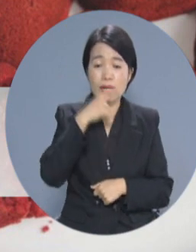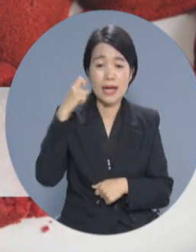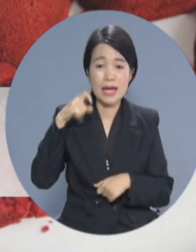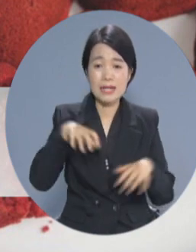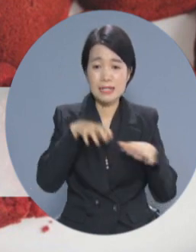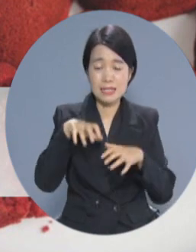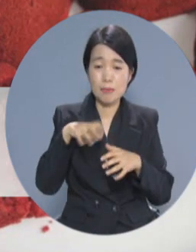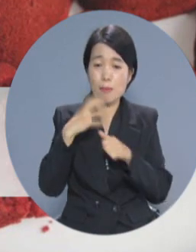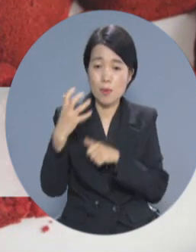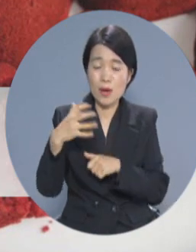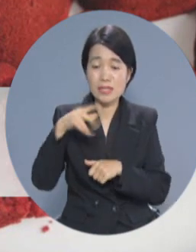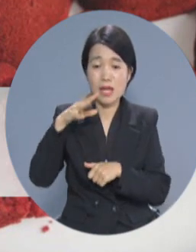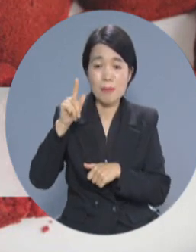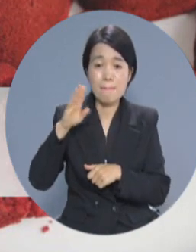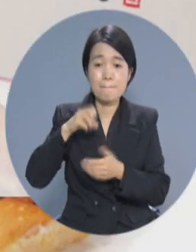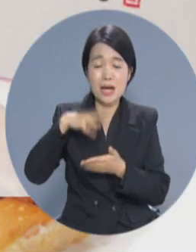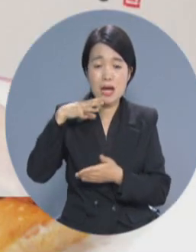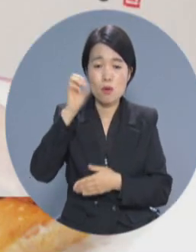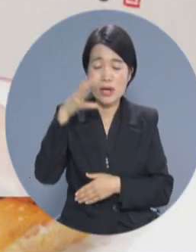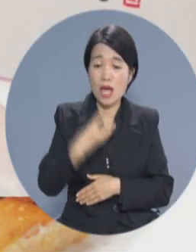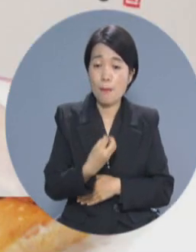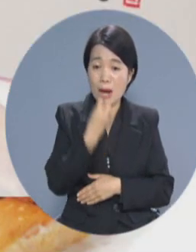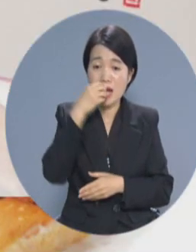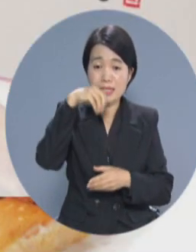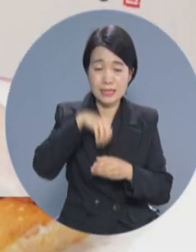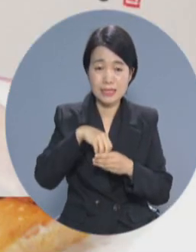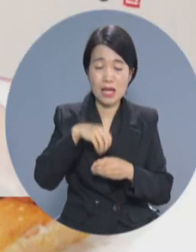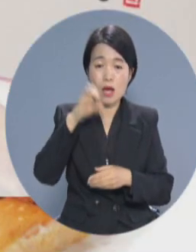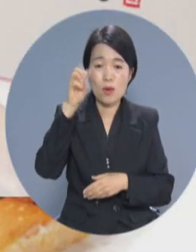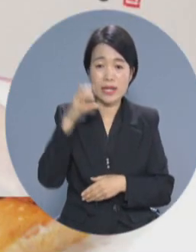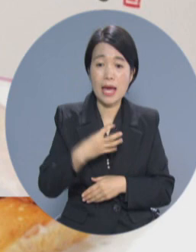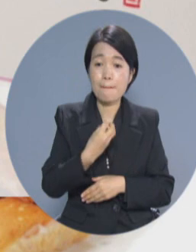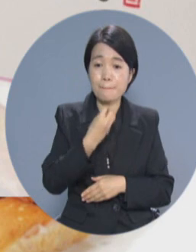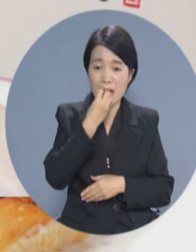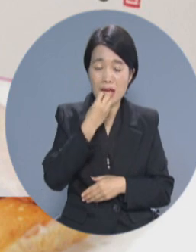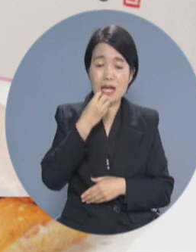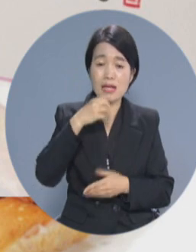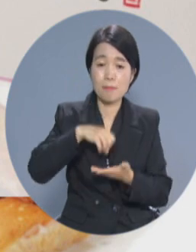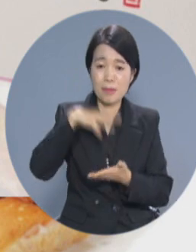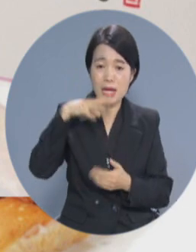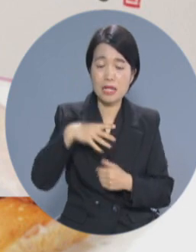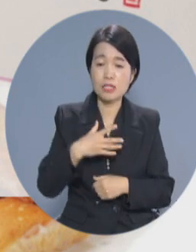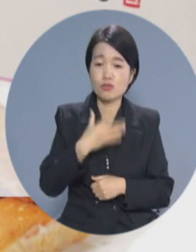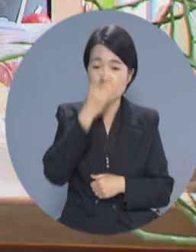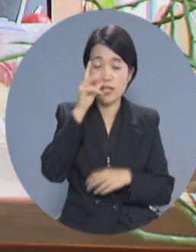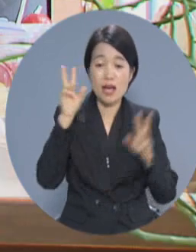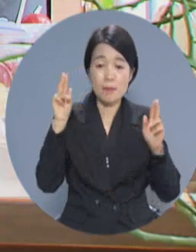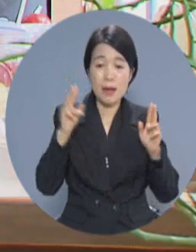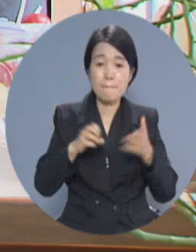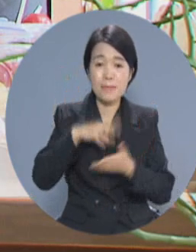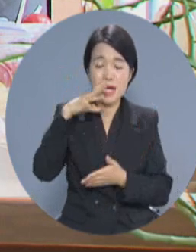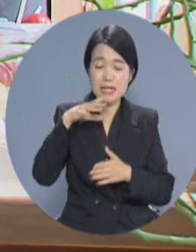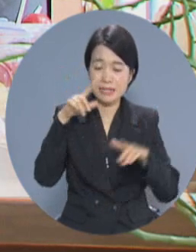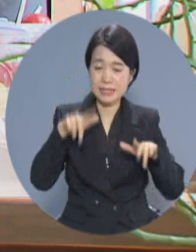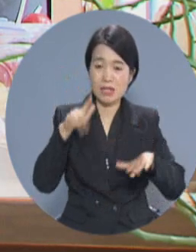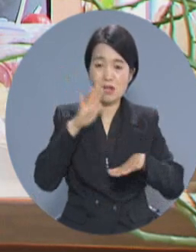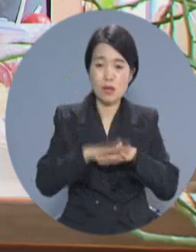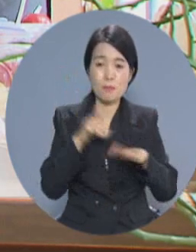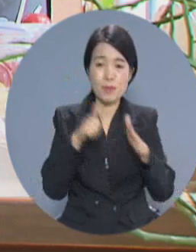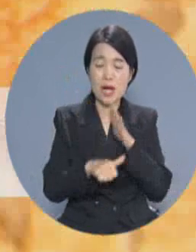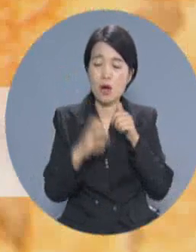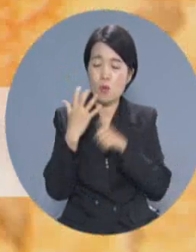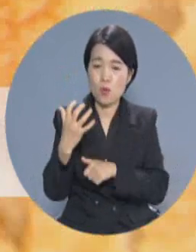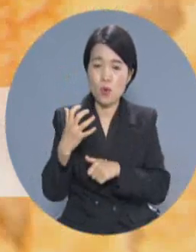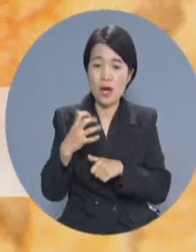갓김치를 이용한 삼합빵과 광양 대봉감이 들어간 광양 곶감빵, 순천 칠개빵 등 지역 대표 농산물을